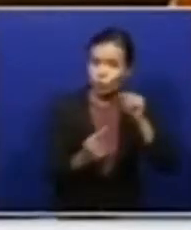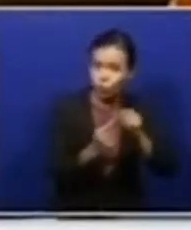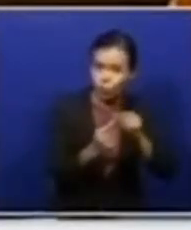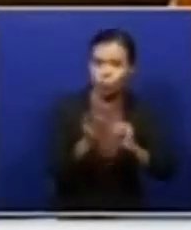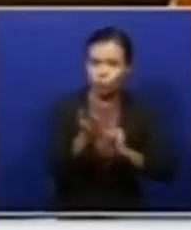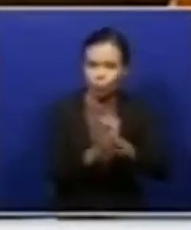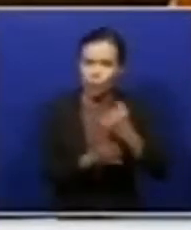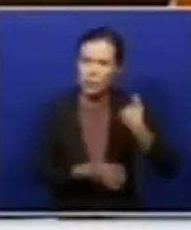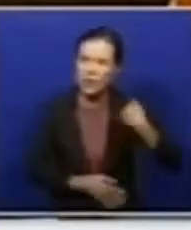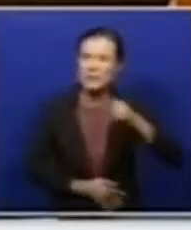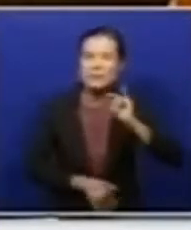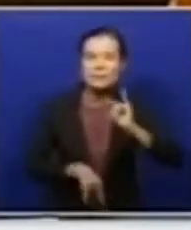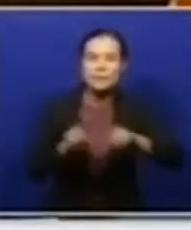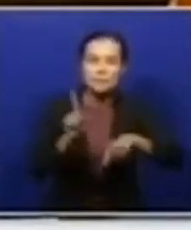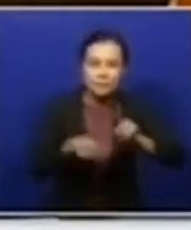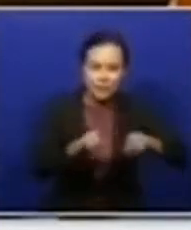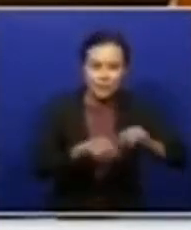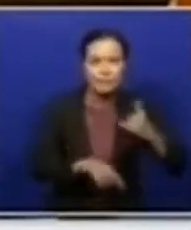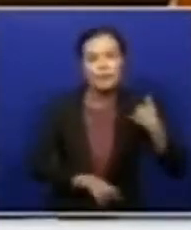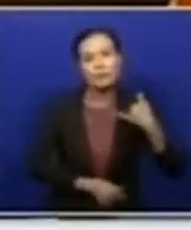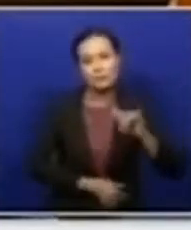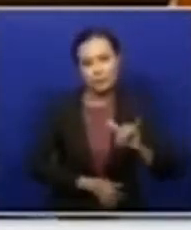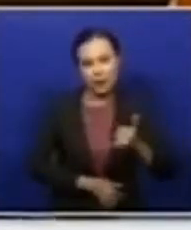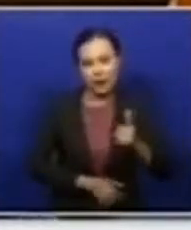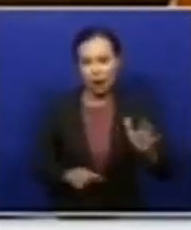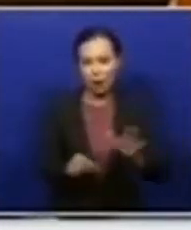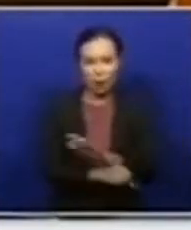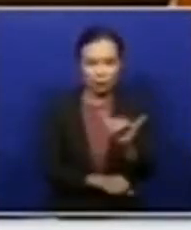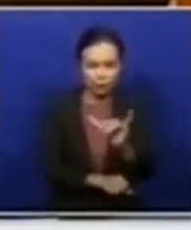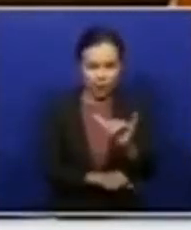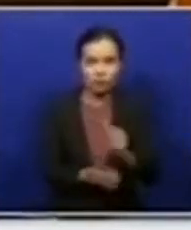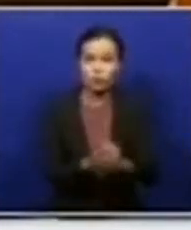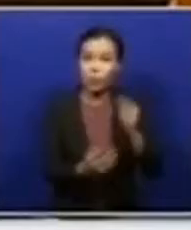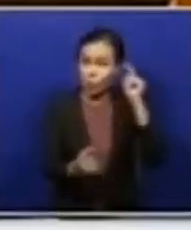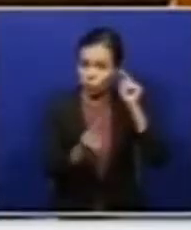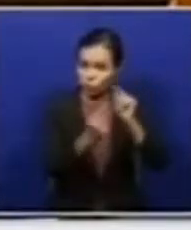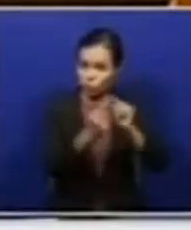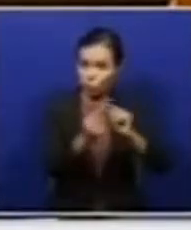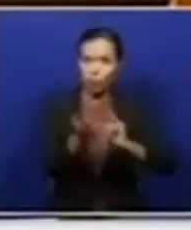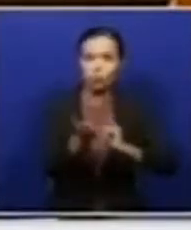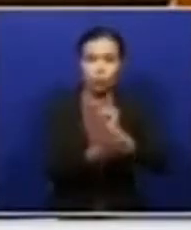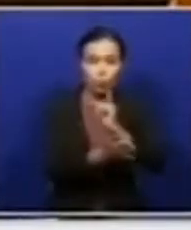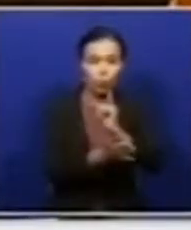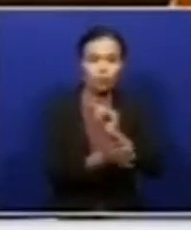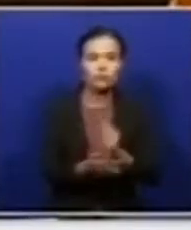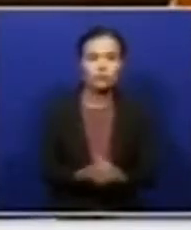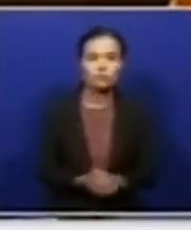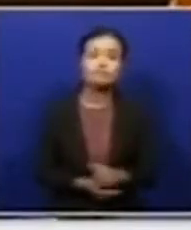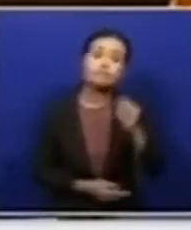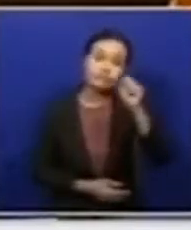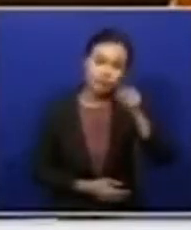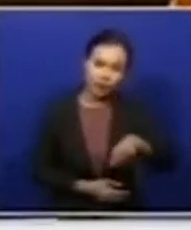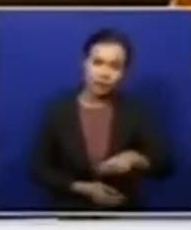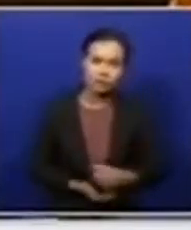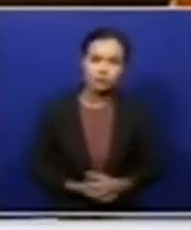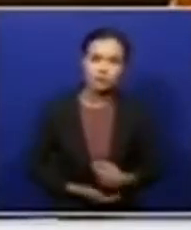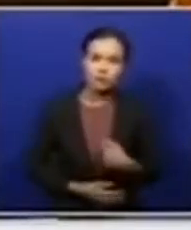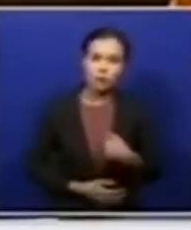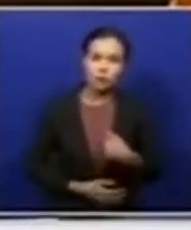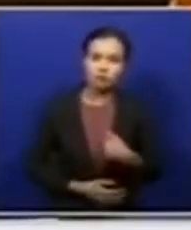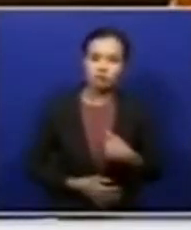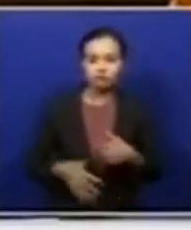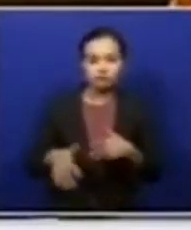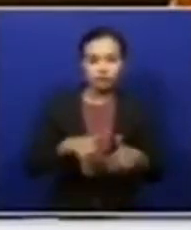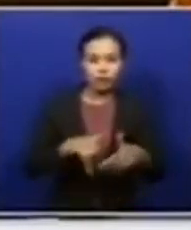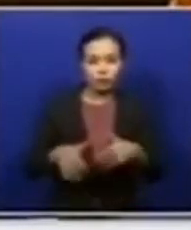ตัวนะครับอันที่สองถ้าบอกว่าถูกวัตถุประสงค์ก็แน่นอนครับคืออันนี้ผมไม่ขวางประชาชนนะครับ